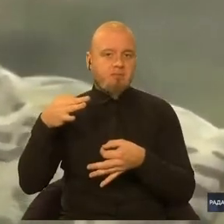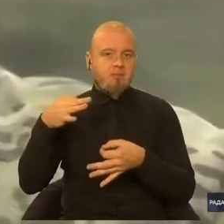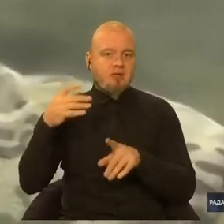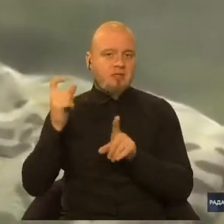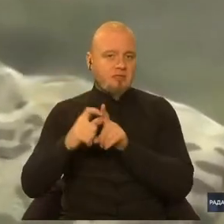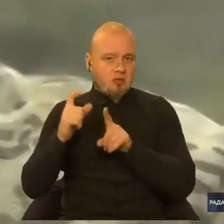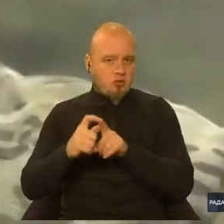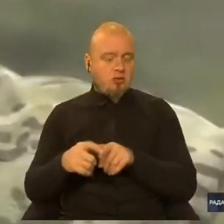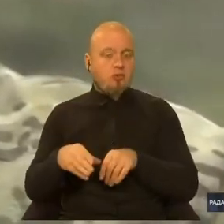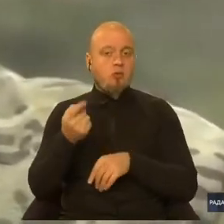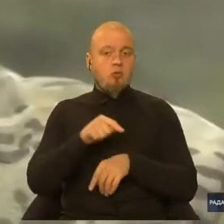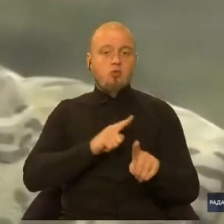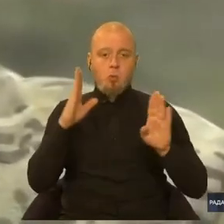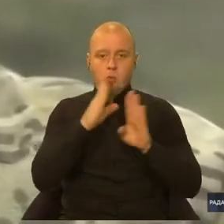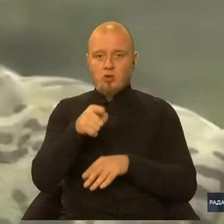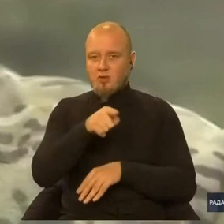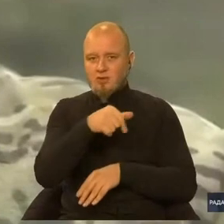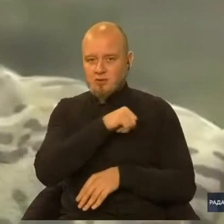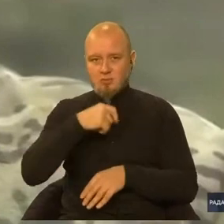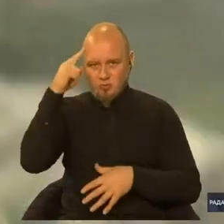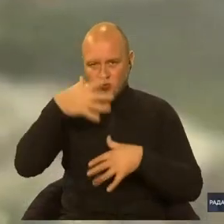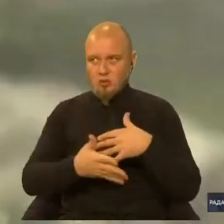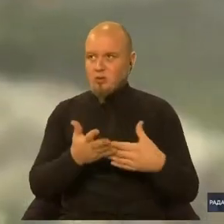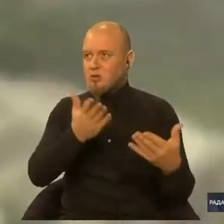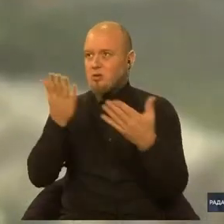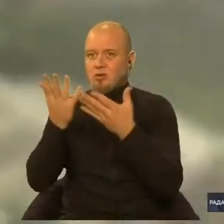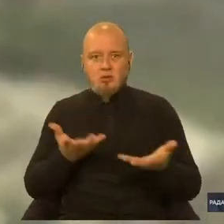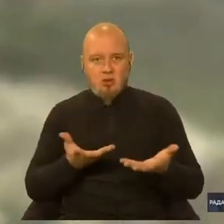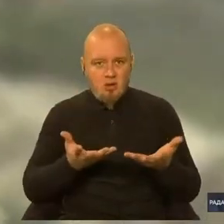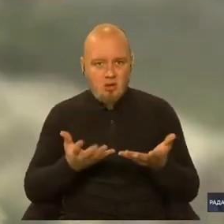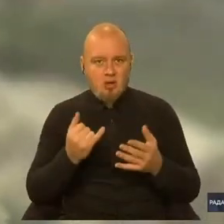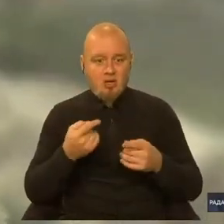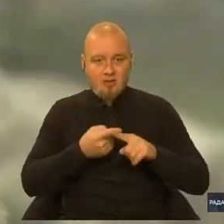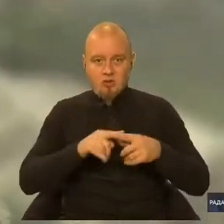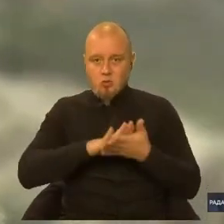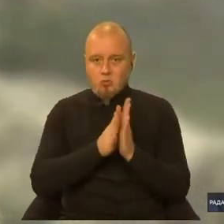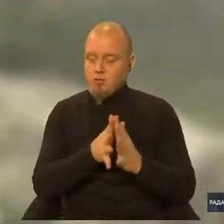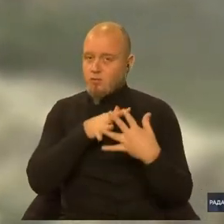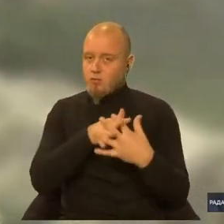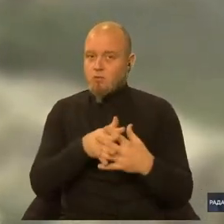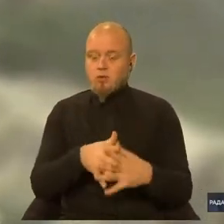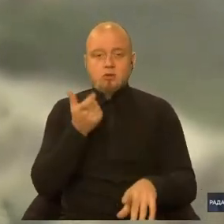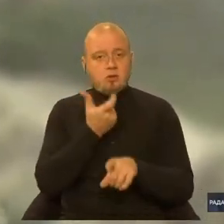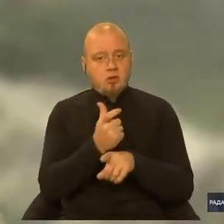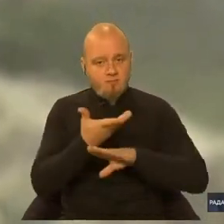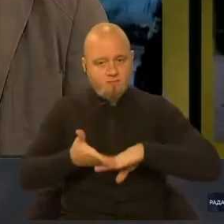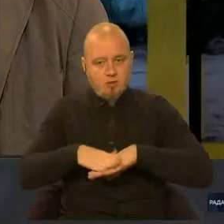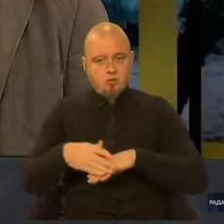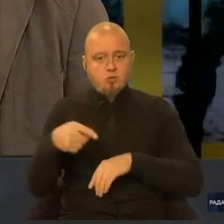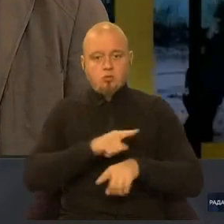лесощів, тому що погода, ви самі розумієте, яка. І в цих умовах воювати прям надважко, тому